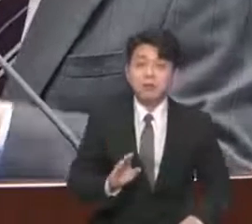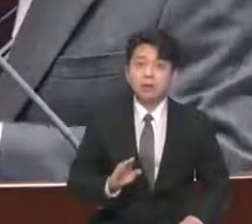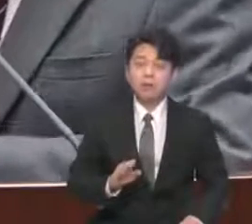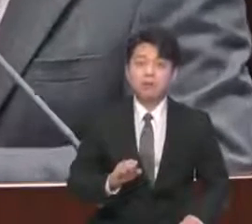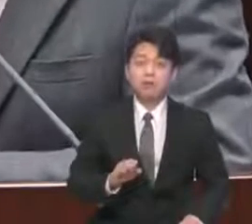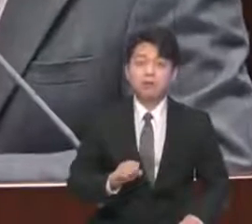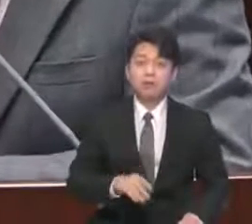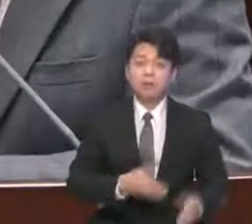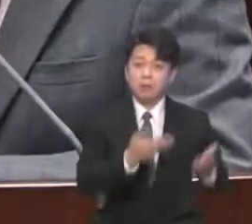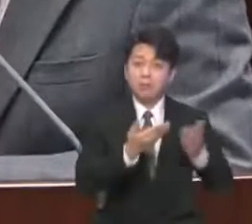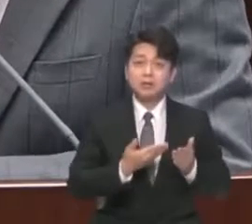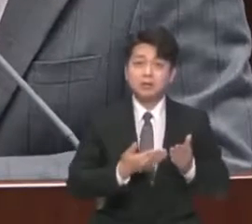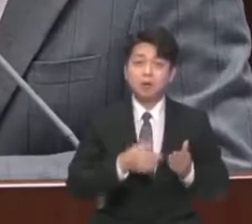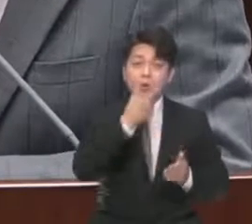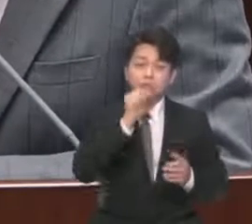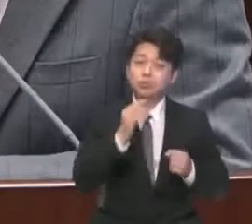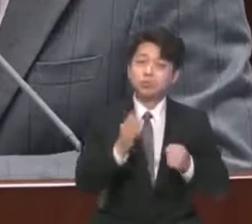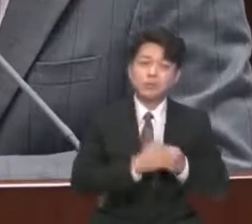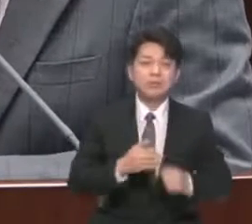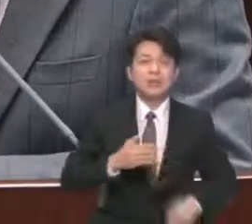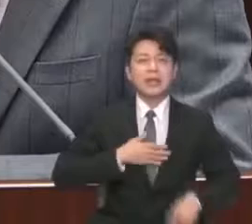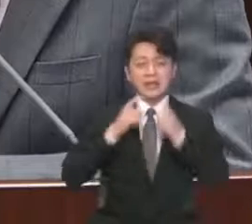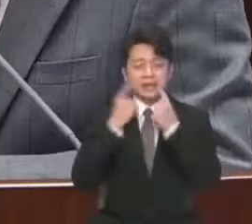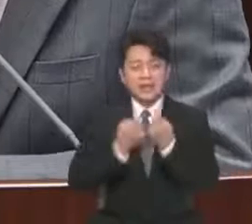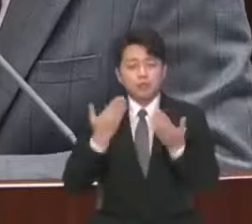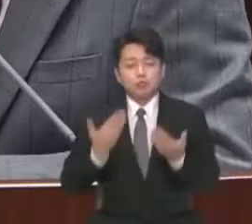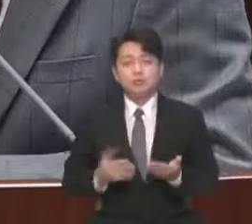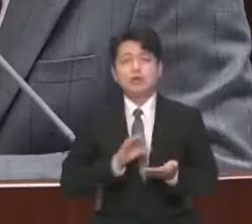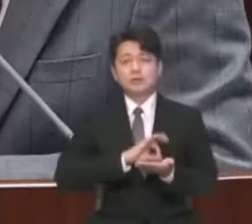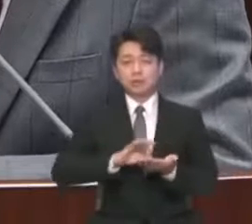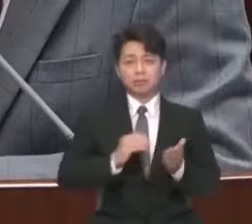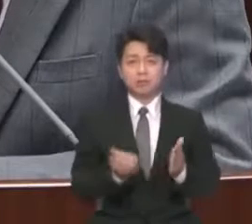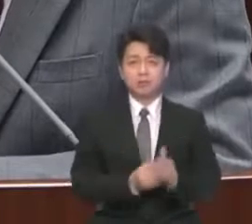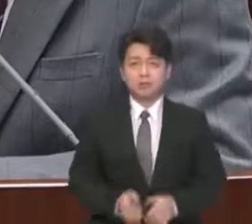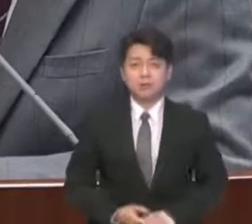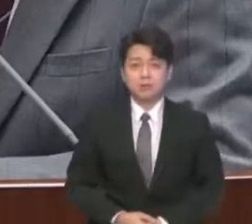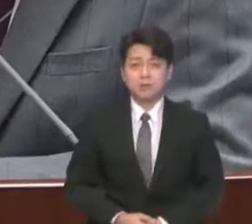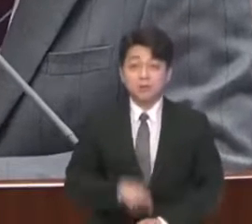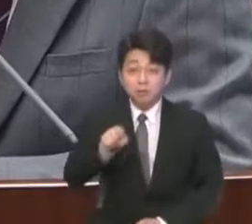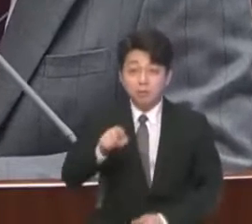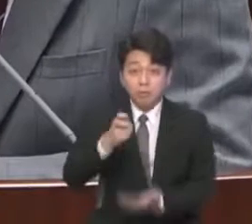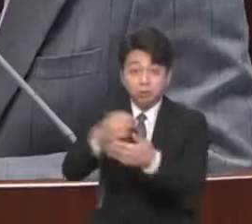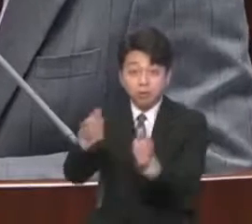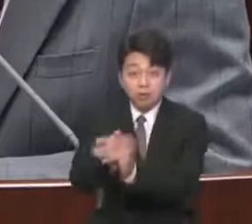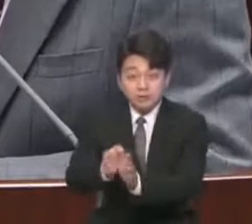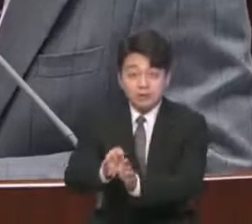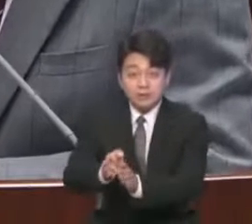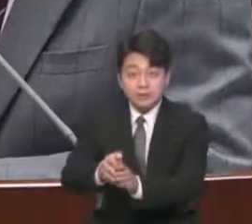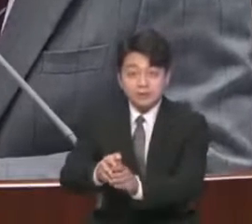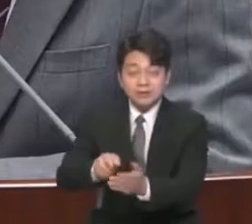서일병은 4일 치료받고 19일 병가를 받았는데 이 친구는 딱